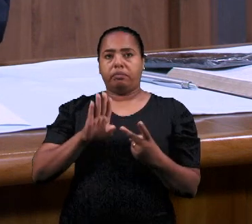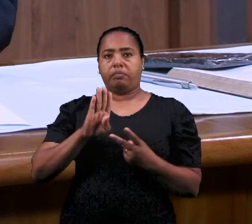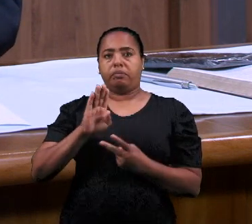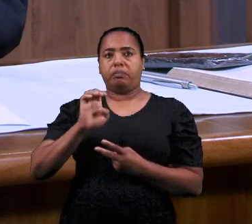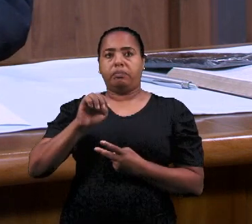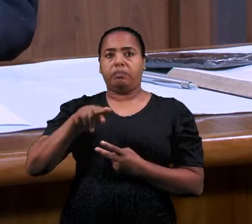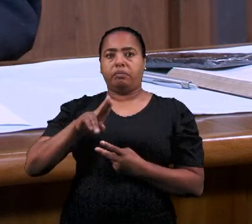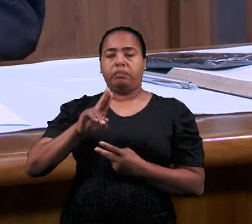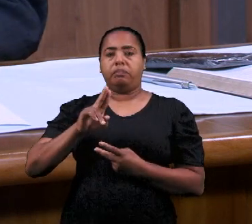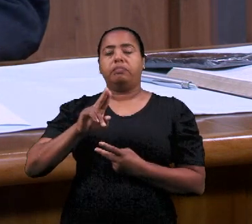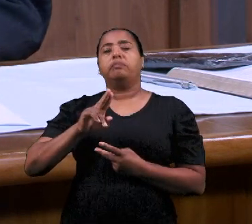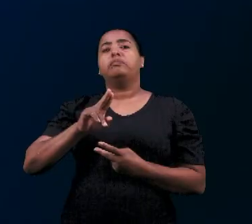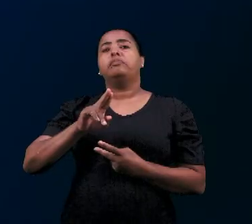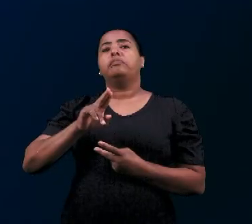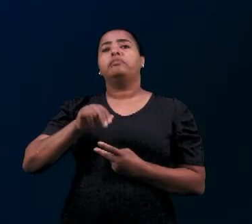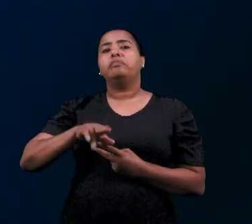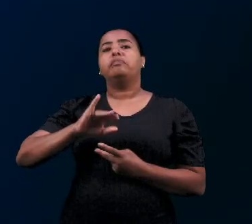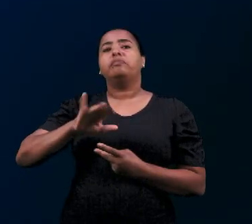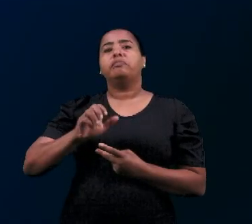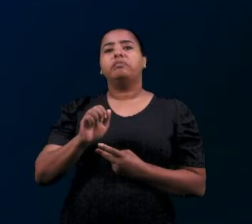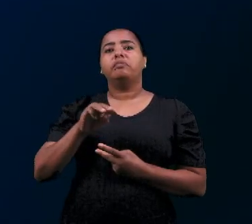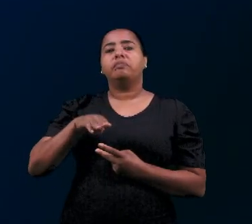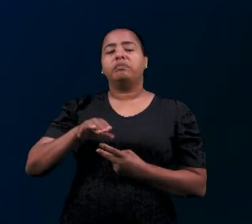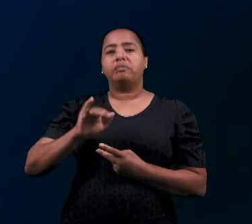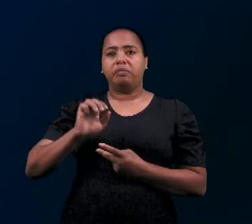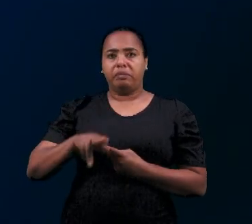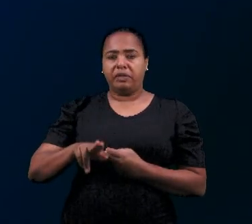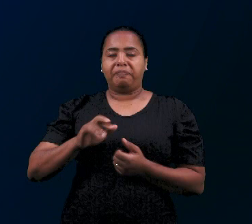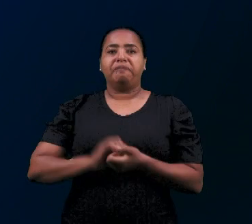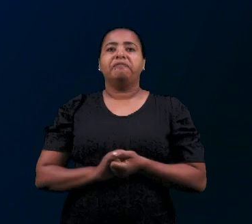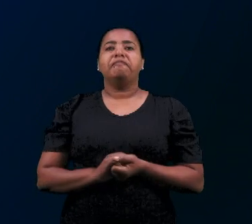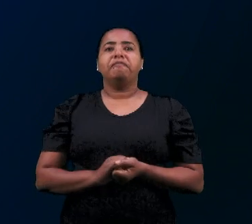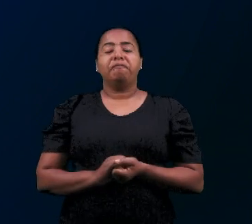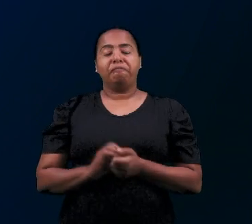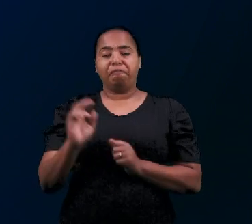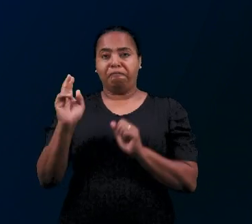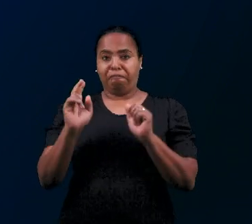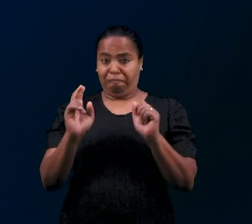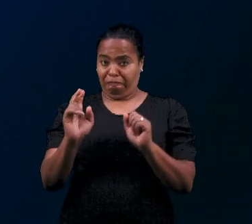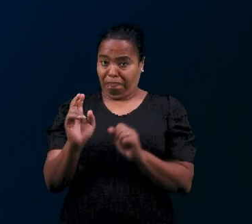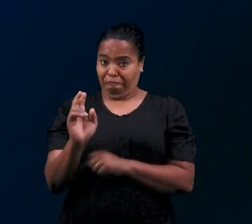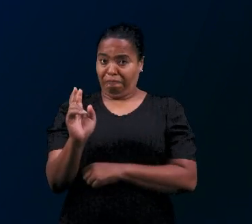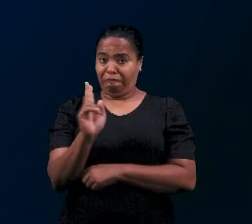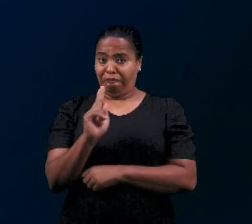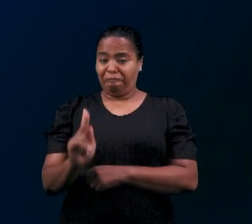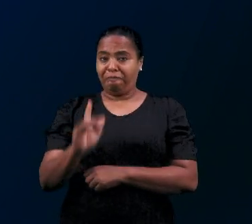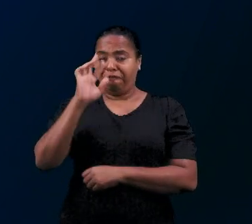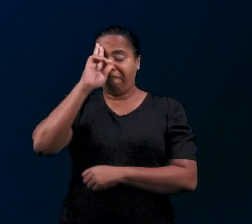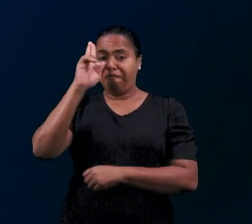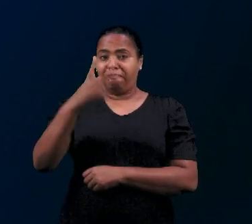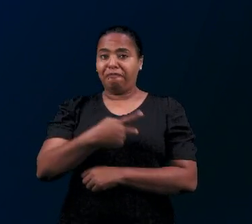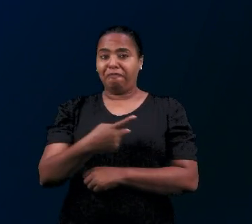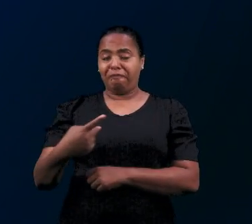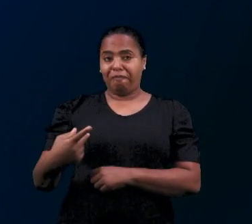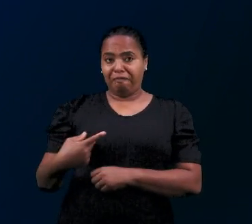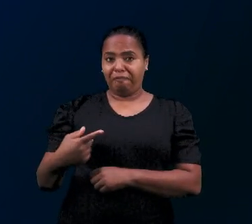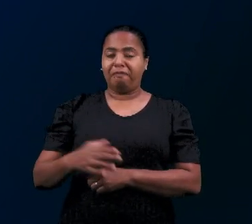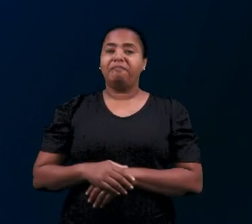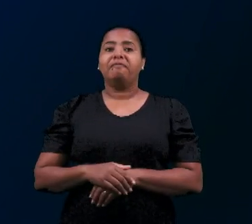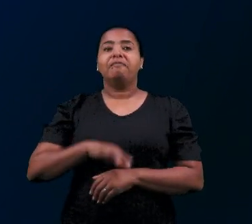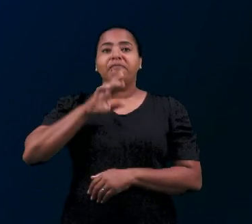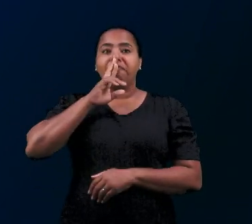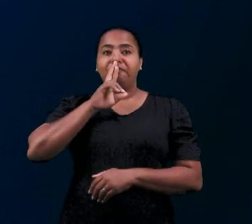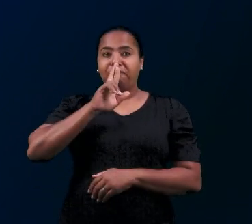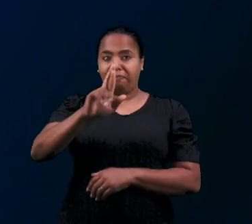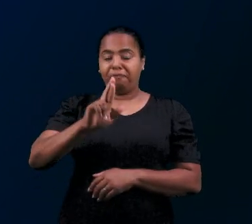district fédéral Brasilia, Benjamin de l'église de Brasilia va nous donner une autre réponse. La paix du Seigneur,